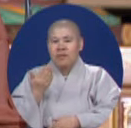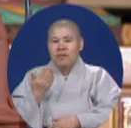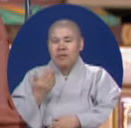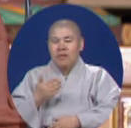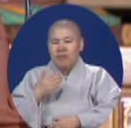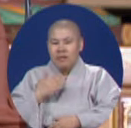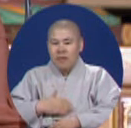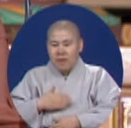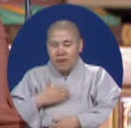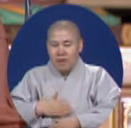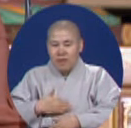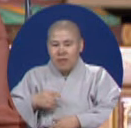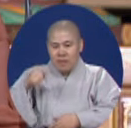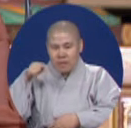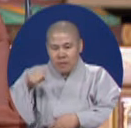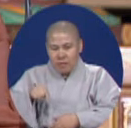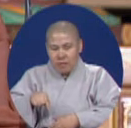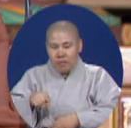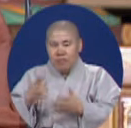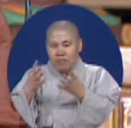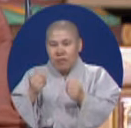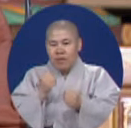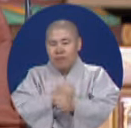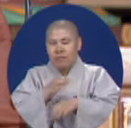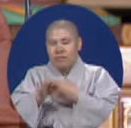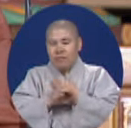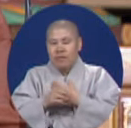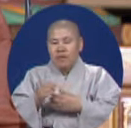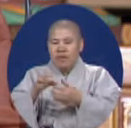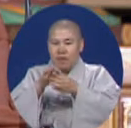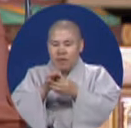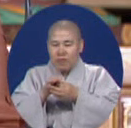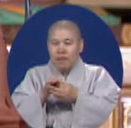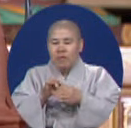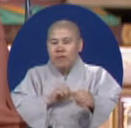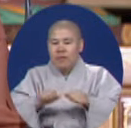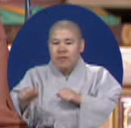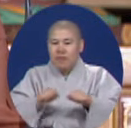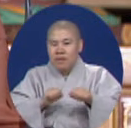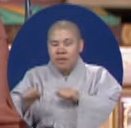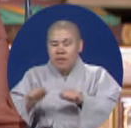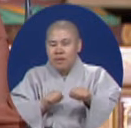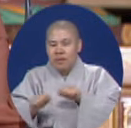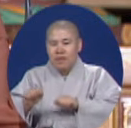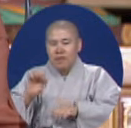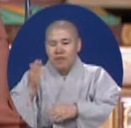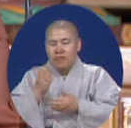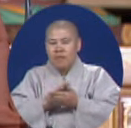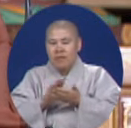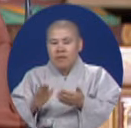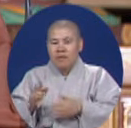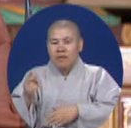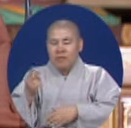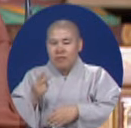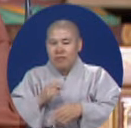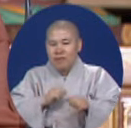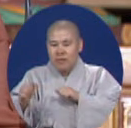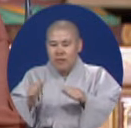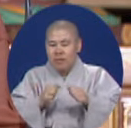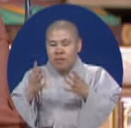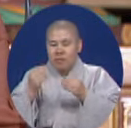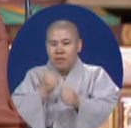또 알미 깊을수록 자꾸 실천이 돼요. 이게 신행입니다, 이게. 또 실천이